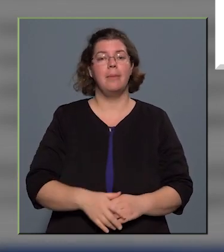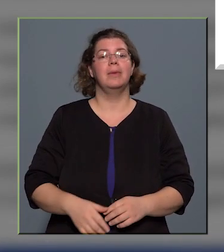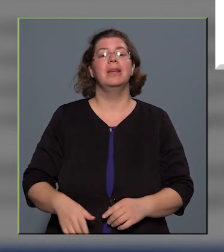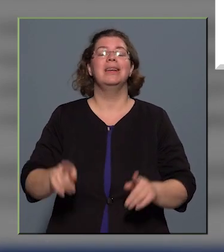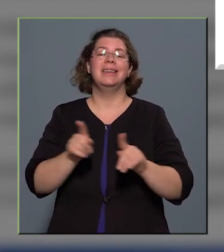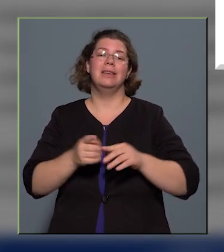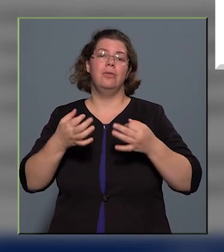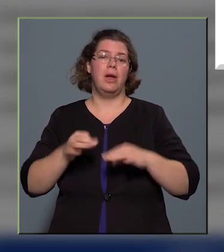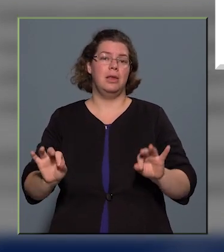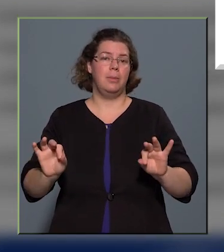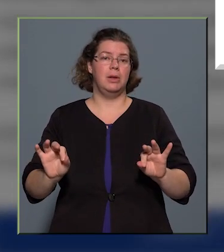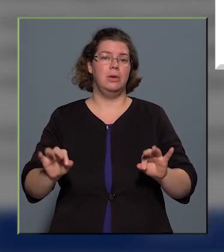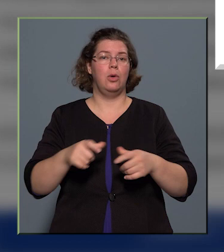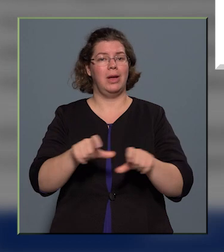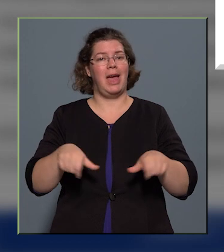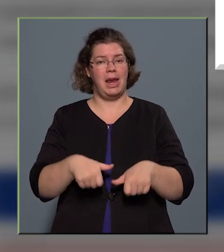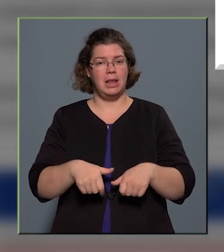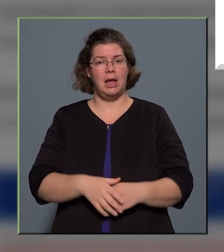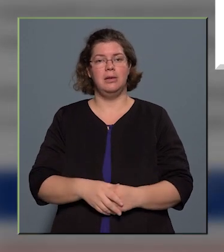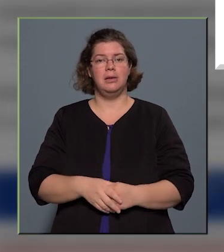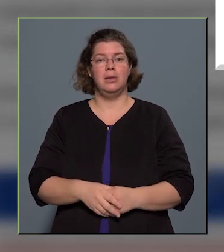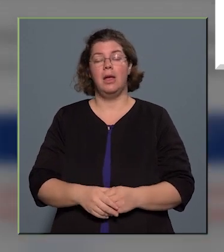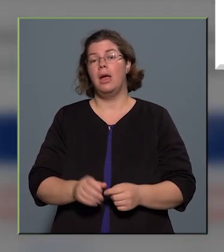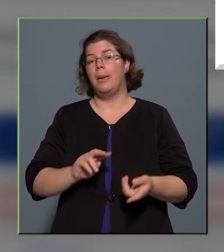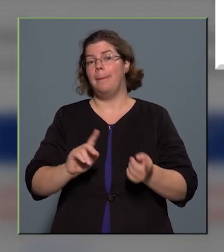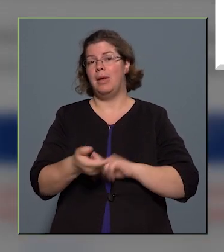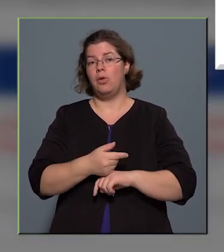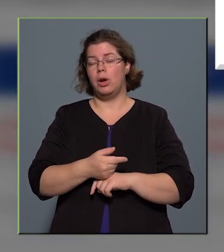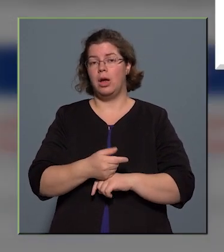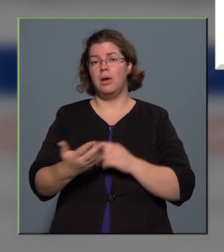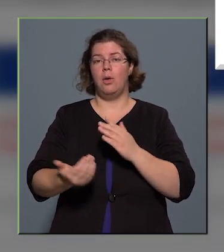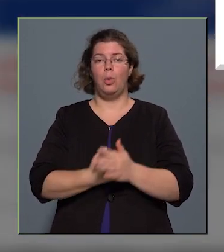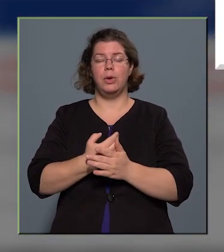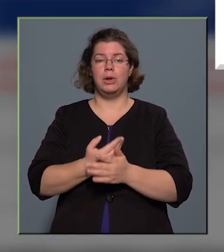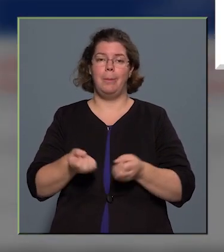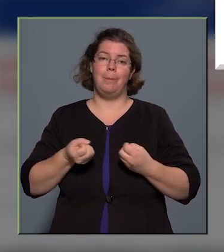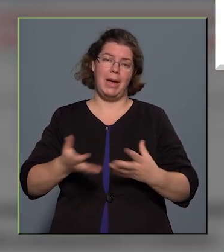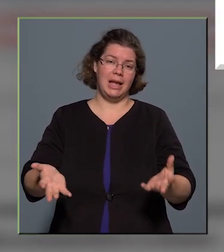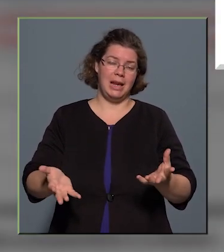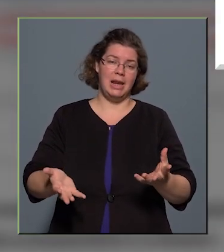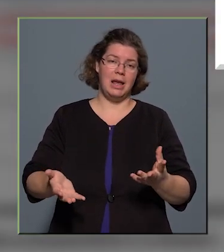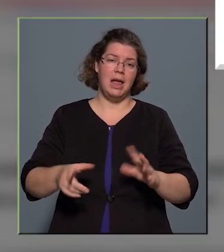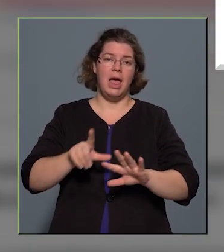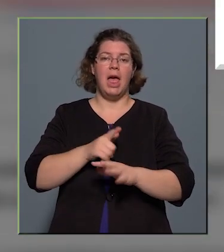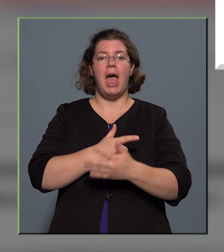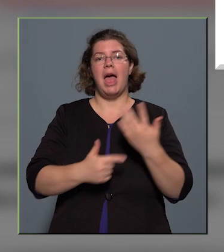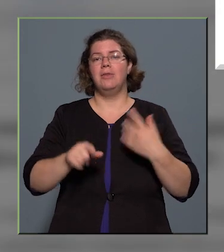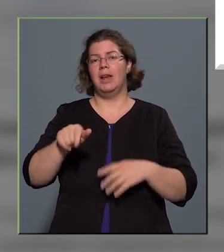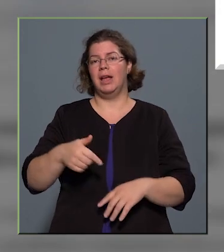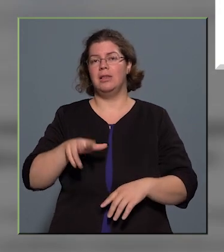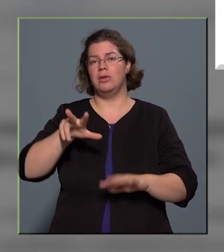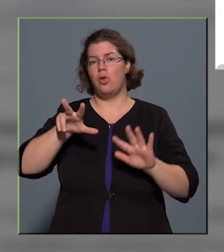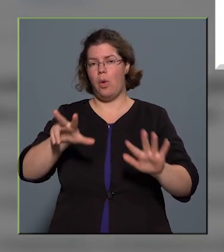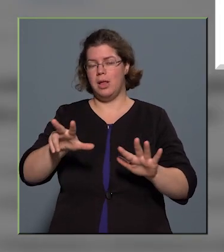így felszabaduló keretet beforgatja az újonnan meghirdetett 75,8